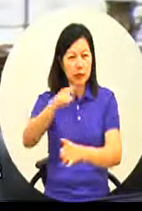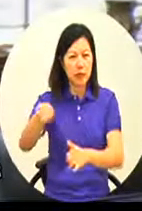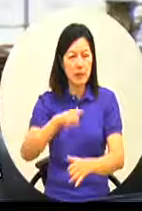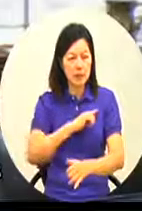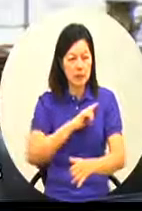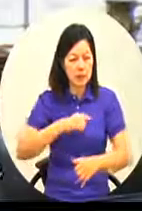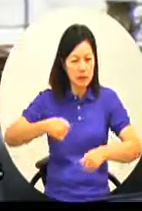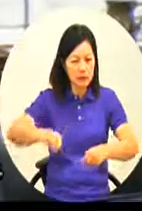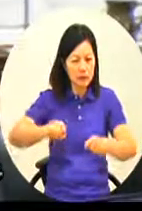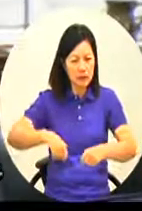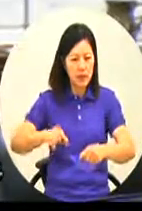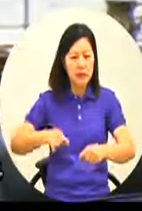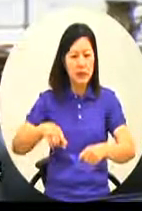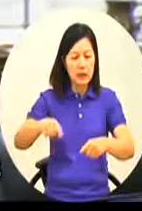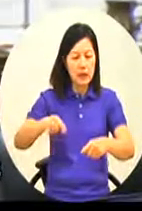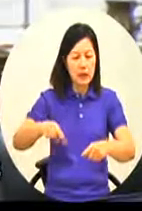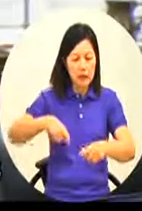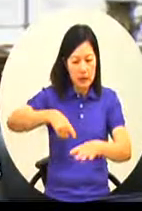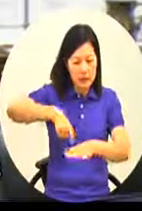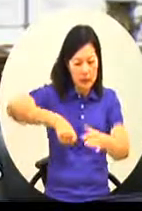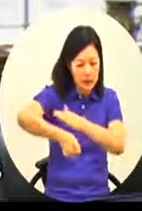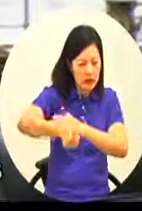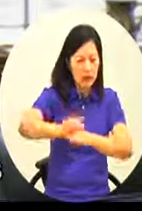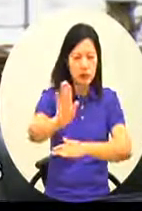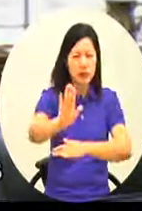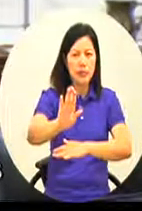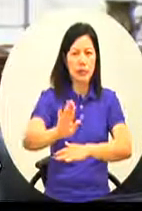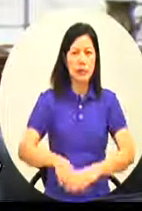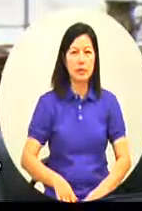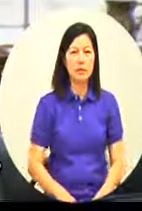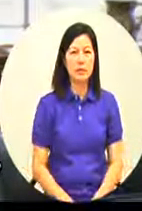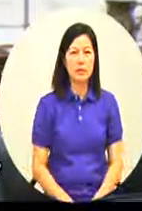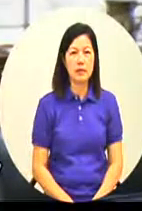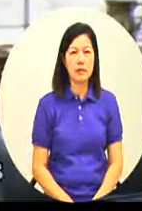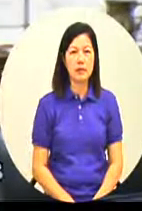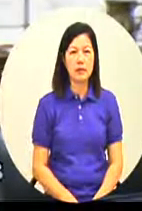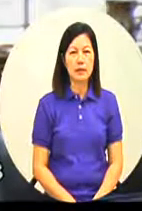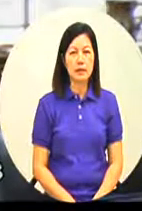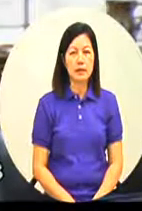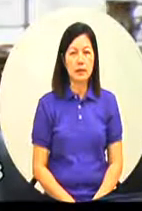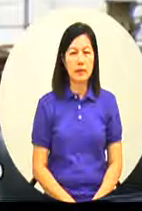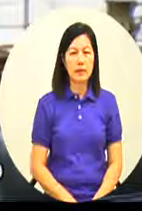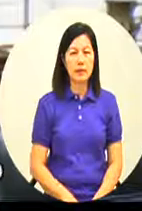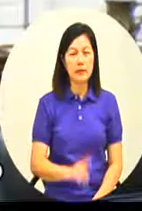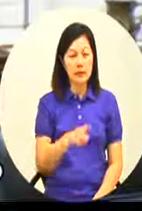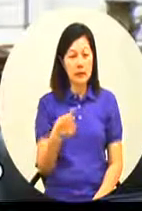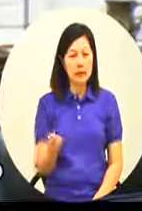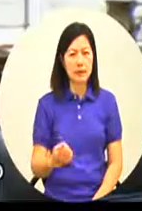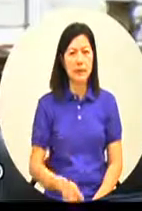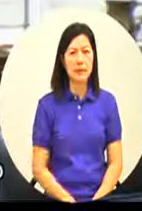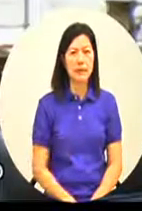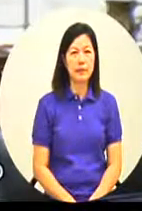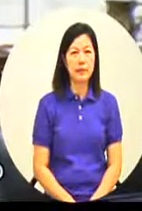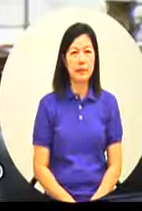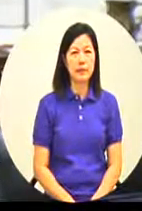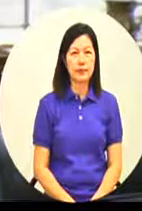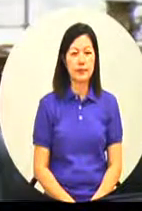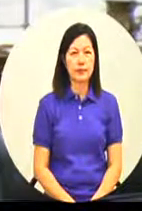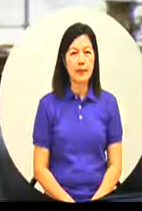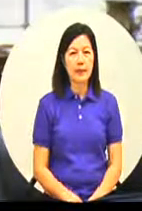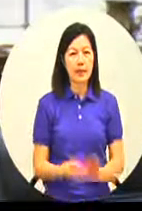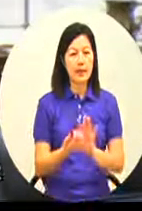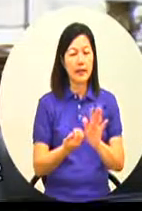上面，你机车就是真的不要进去啦。好，好，那接下来的部分一样，就是刚才回应